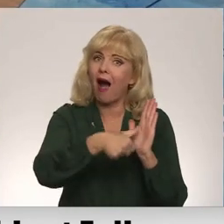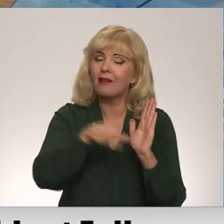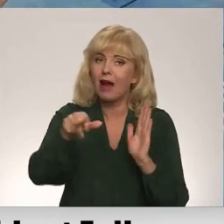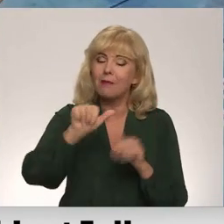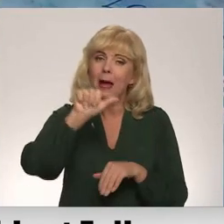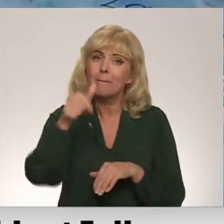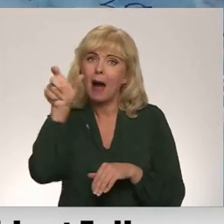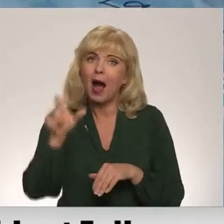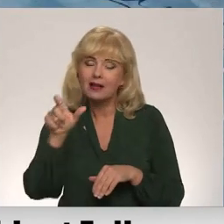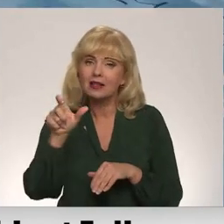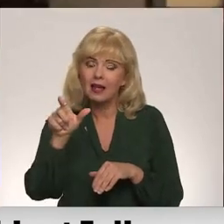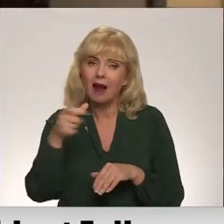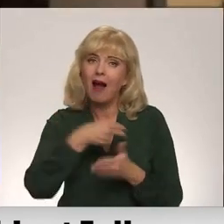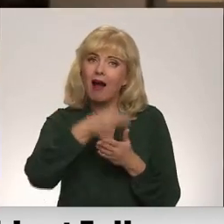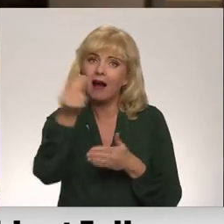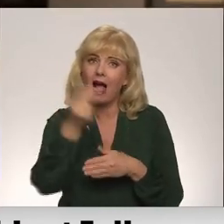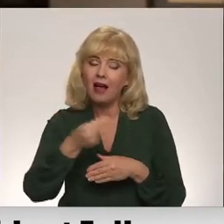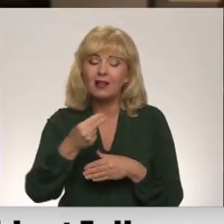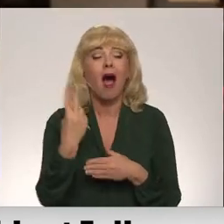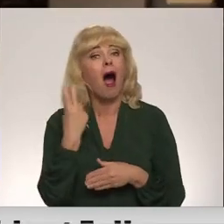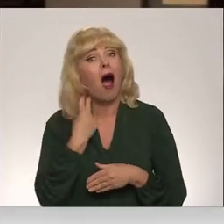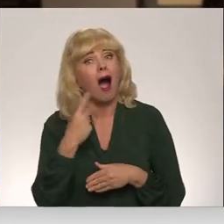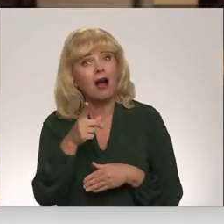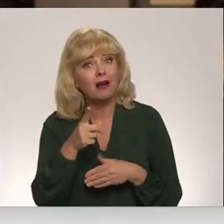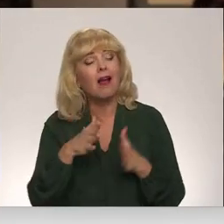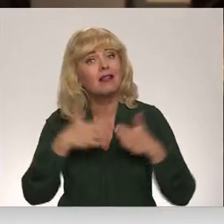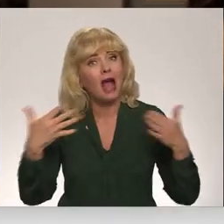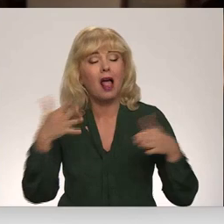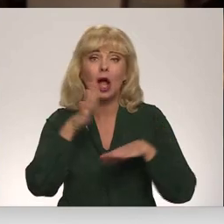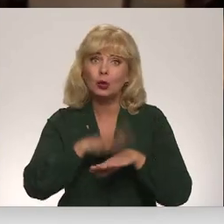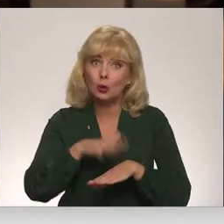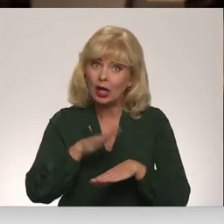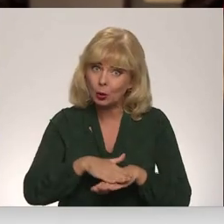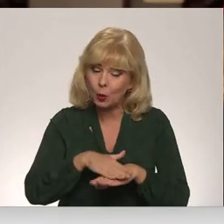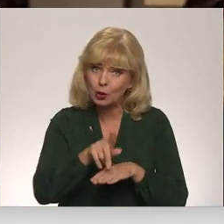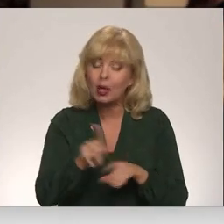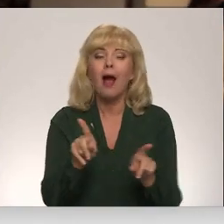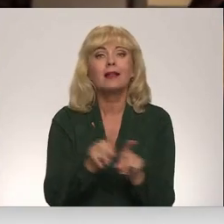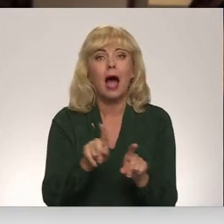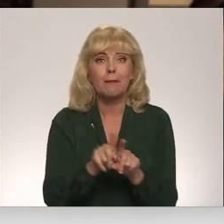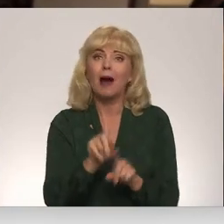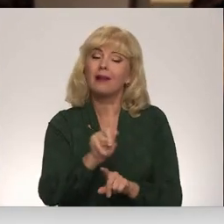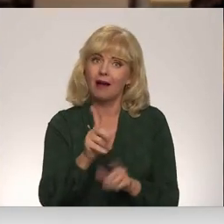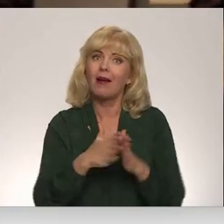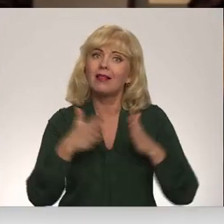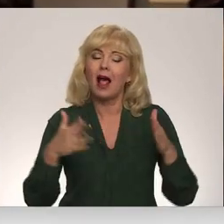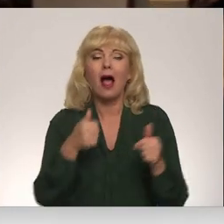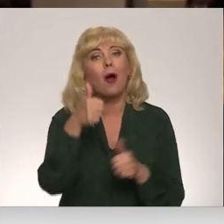mākslinieces gleznām. Anglijā varbūt ir lielāks tirgus, bet tāpat laikā konkurence ir